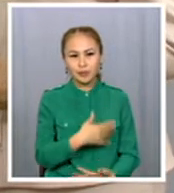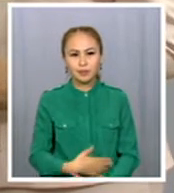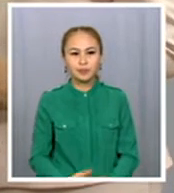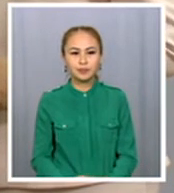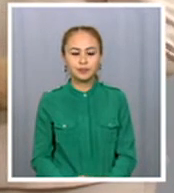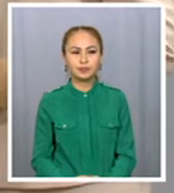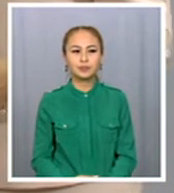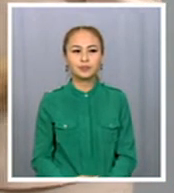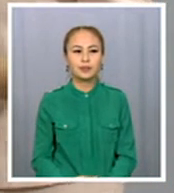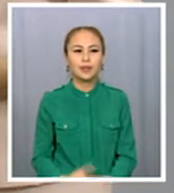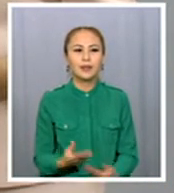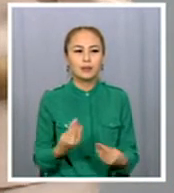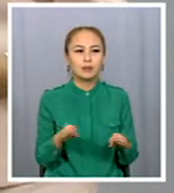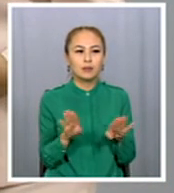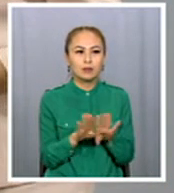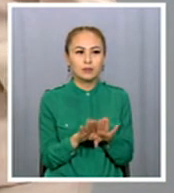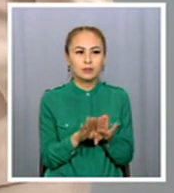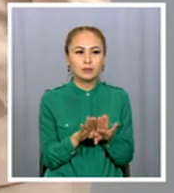Итак,